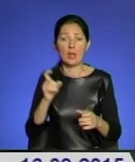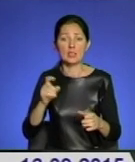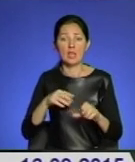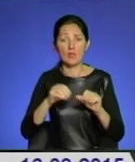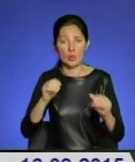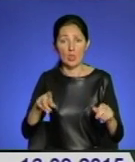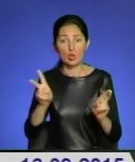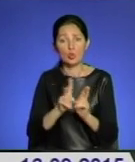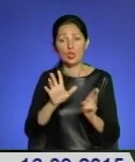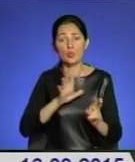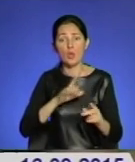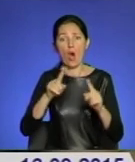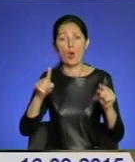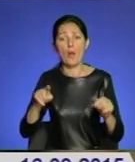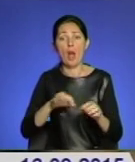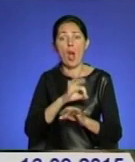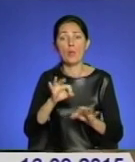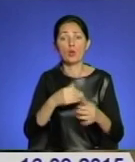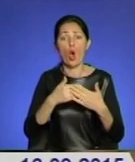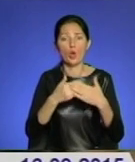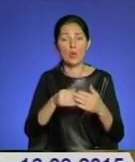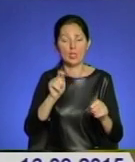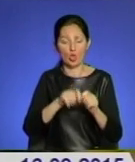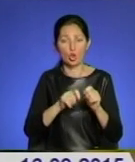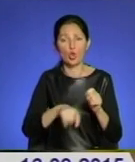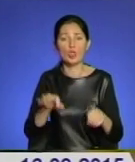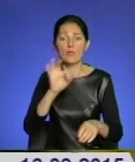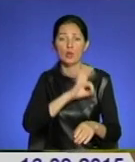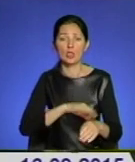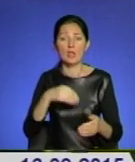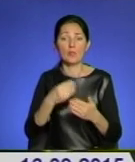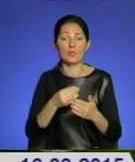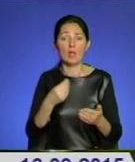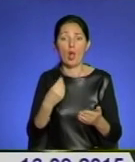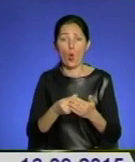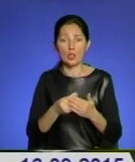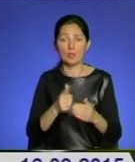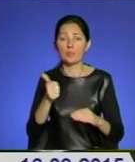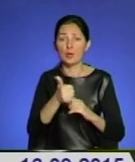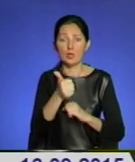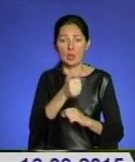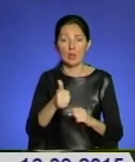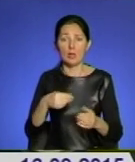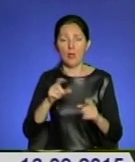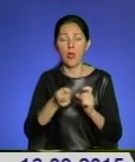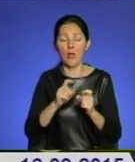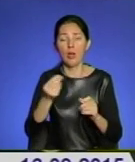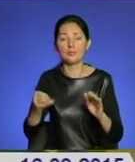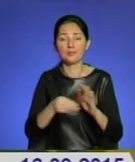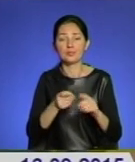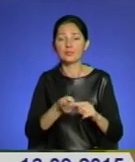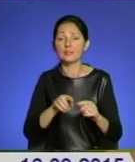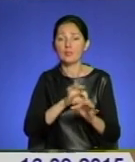Зустріч відбулася у рамках проєкту «Громадський контроль за використанням бюджетних коштів – пріоритет у боротьбі з корупцією». Цей проєкт в нашій